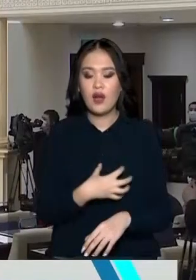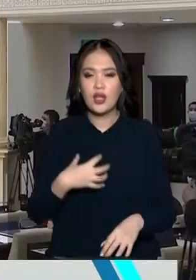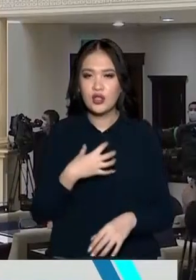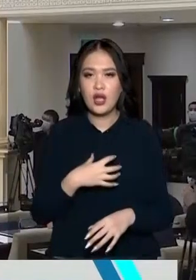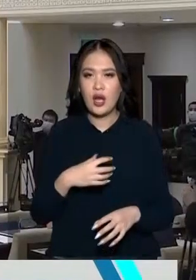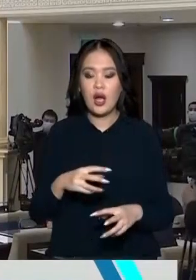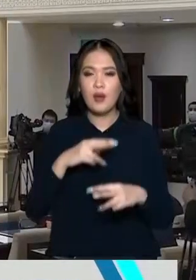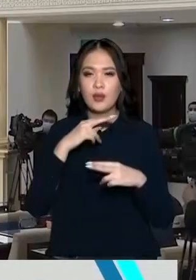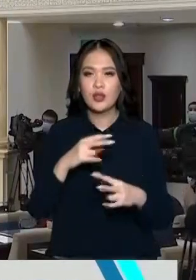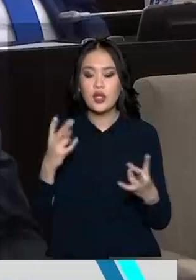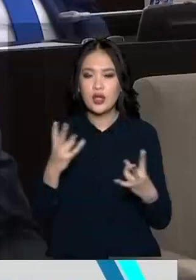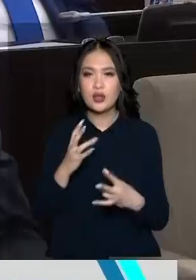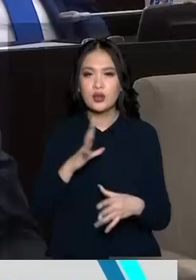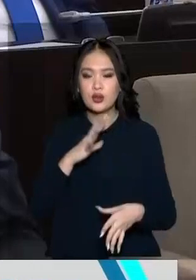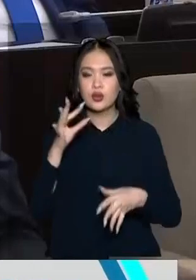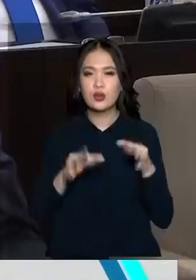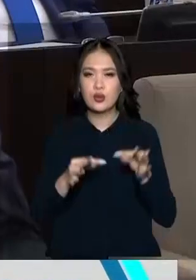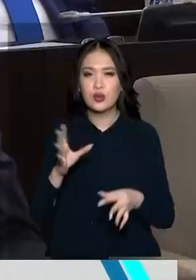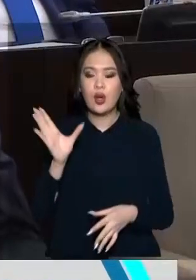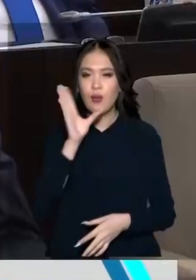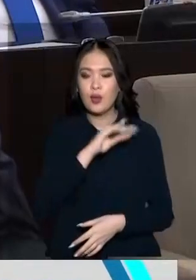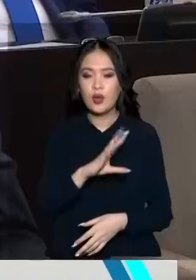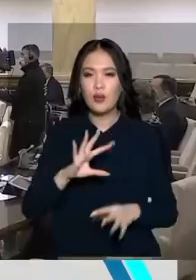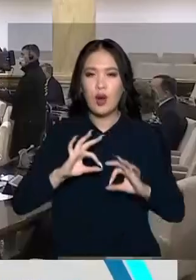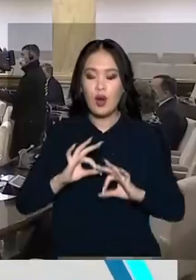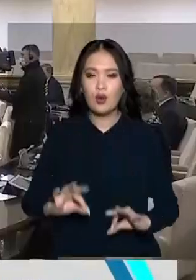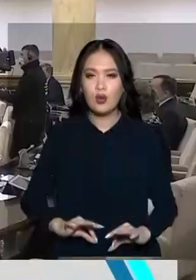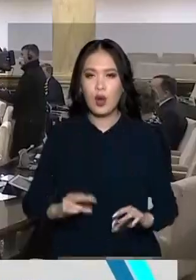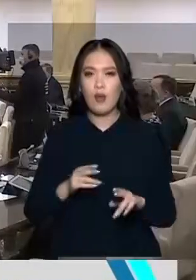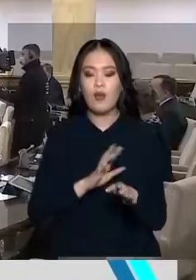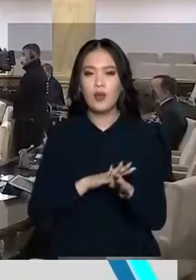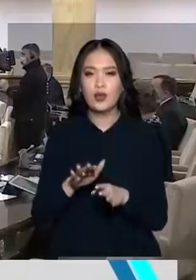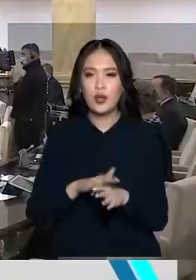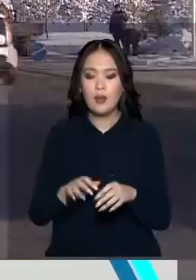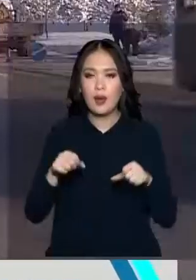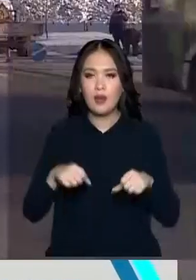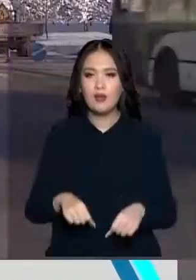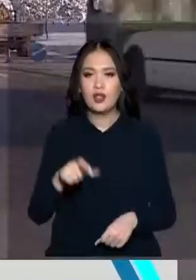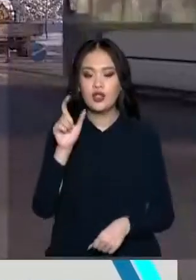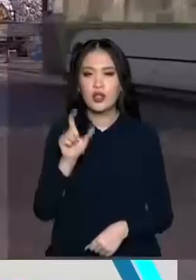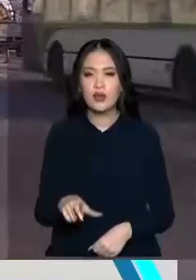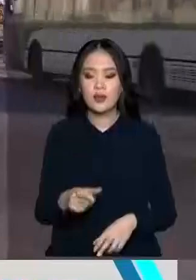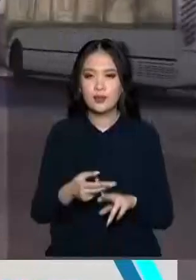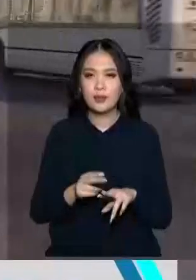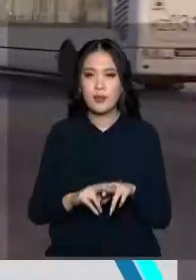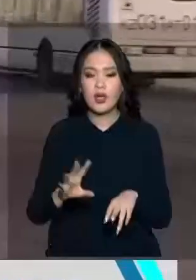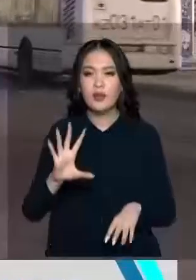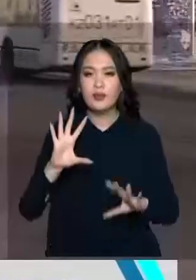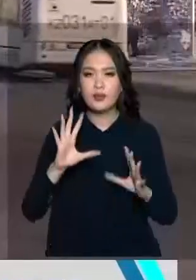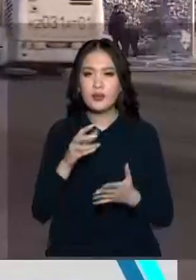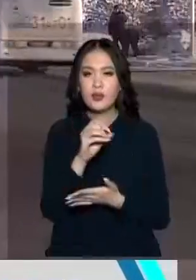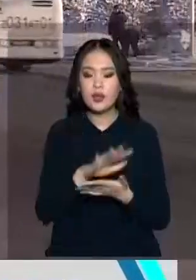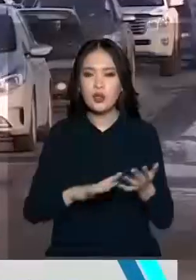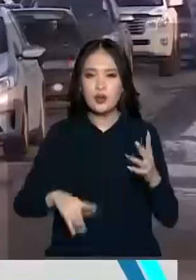обращаться в Конституционный суд смогут генеральный прокурор и уполномоченные по правам человека. Начатые реформы будут продолжены